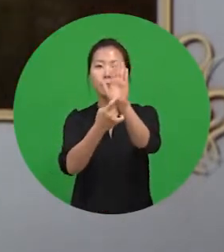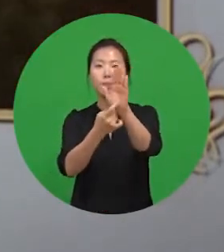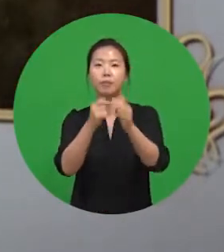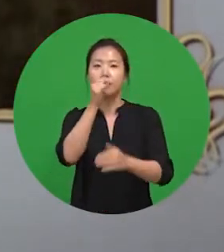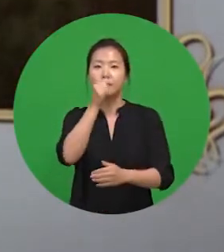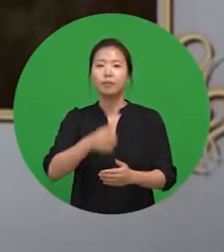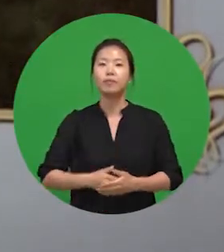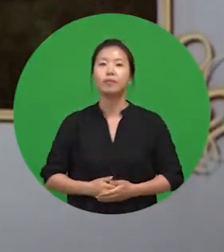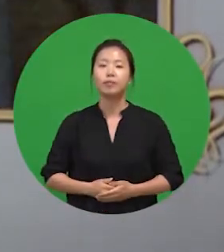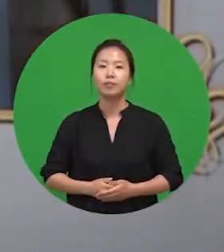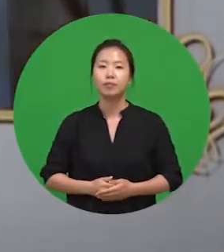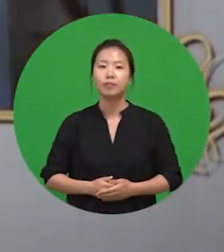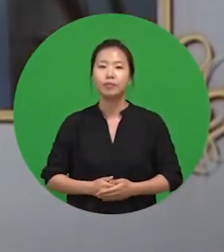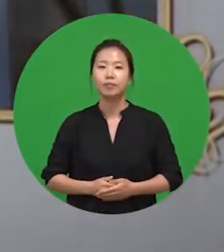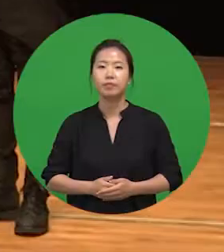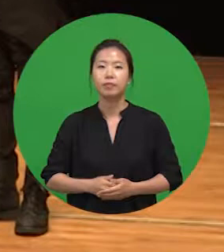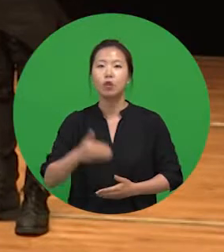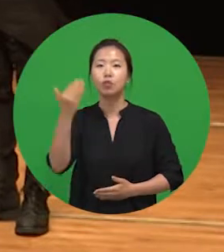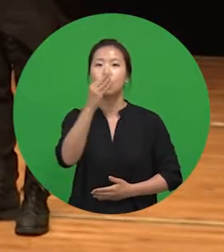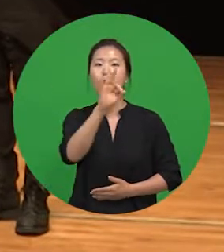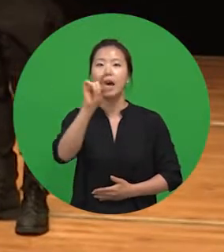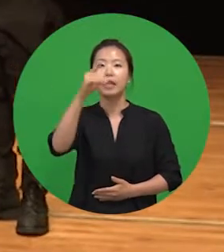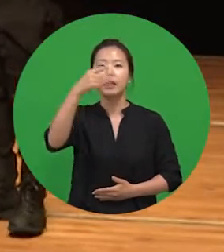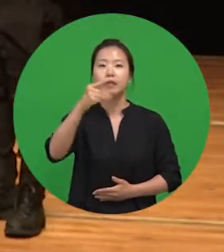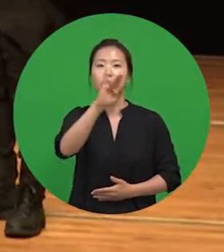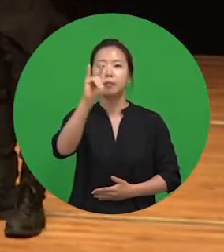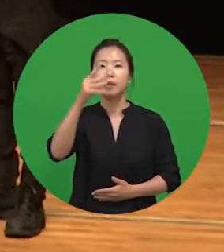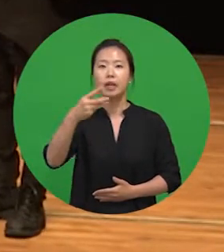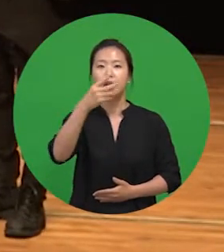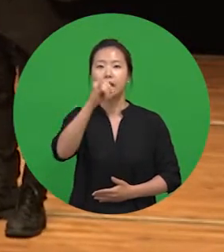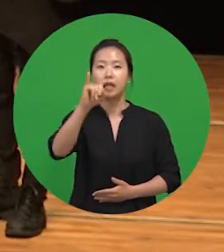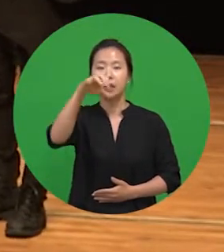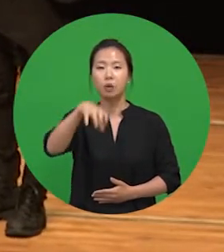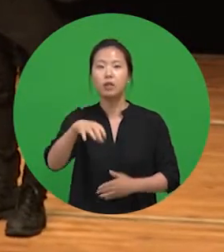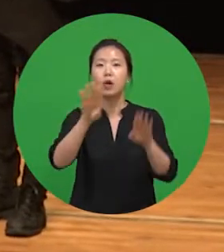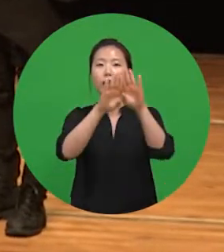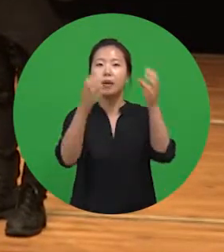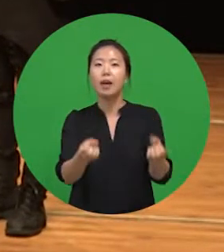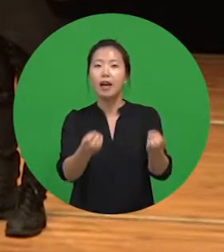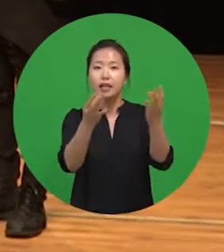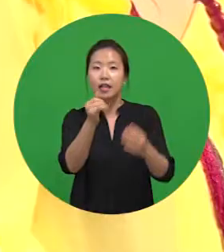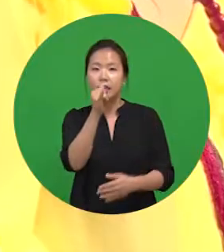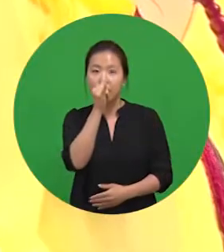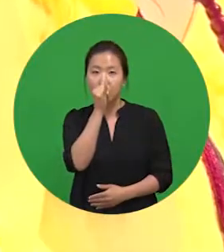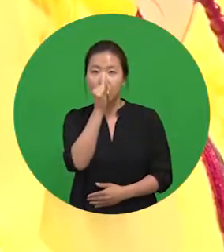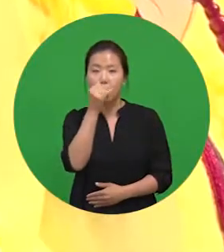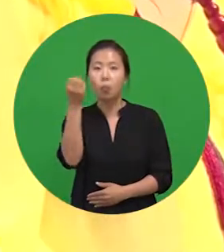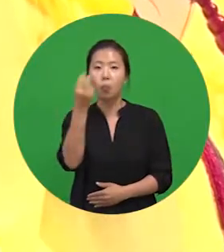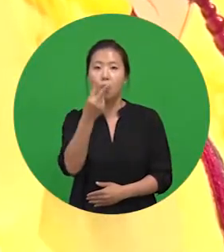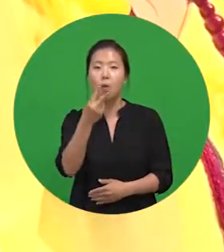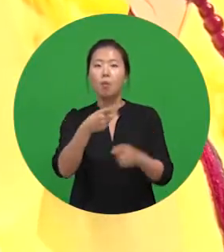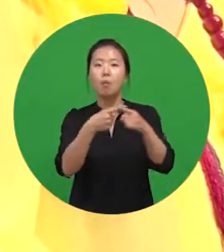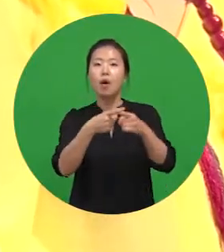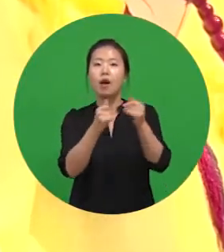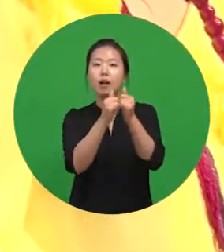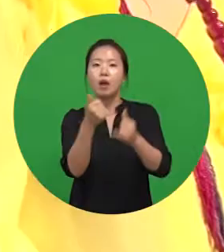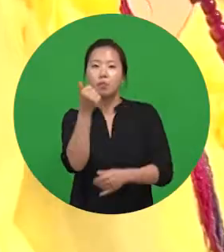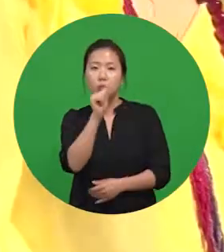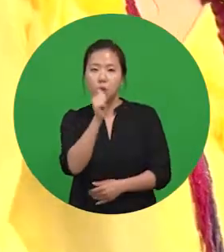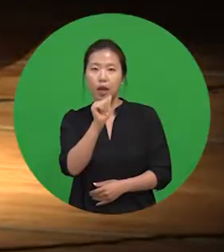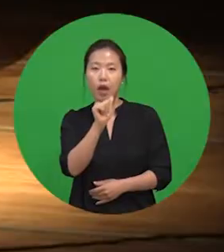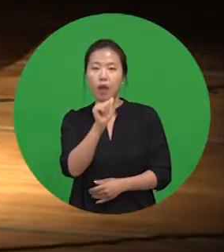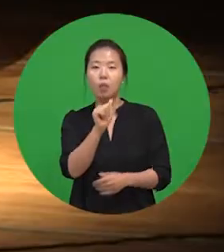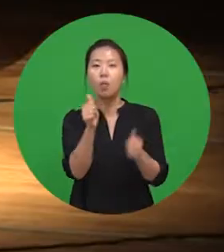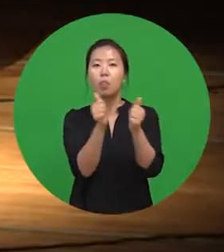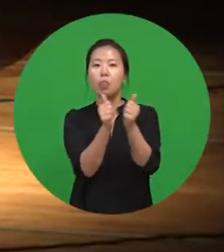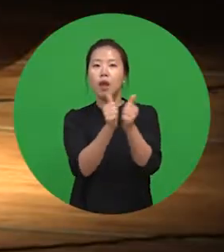구로구 곳곳에서 상영됩니다. 구로 아트밸리 예술극장에서 진행된 개막식은 개막 선언과 심사위원 소개에